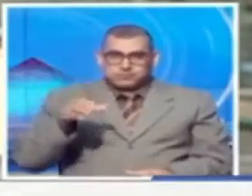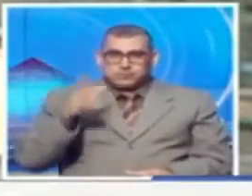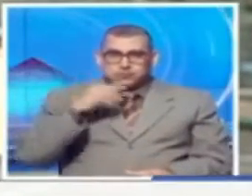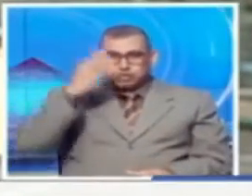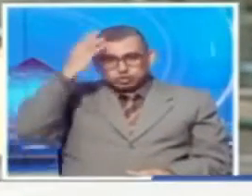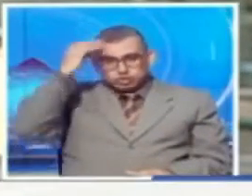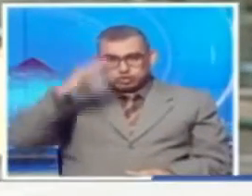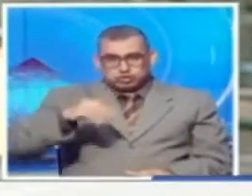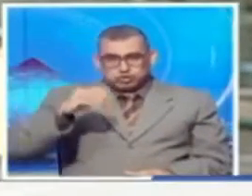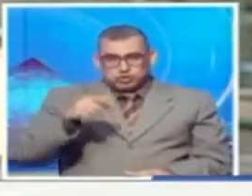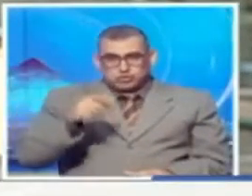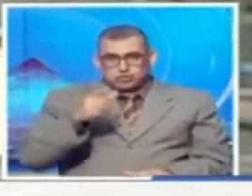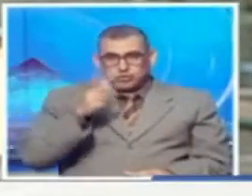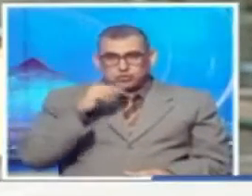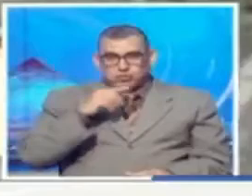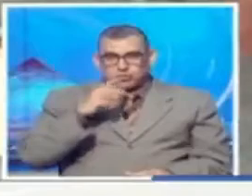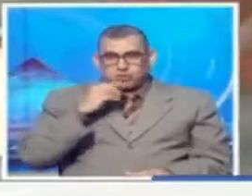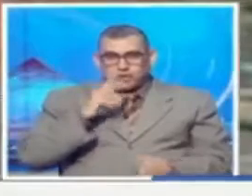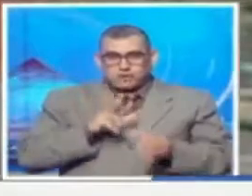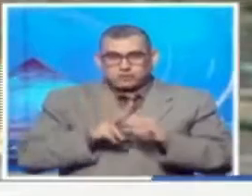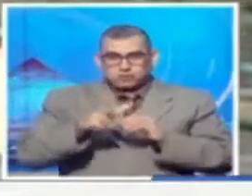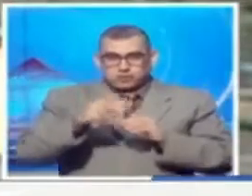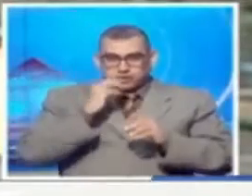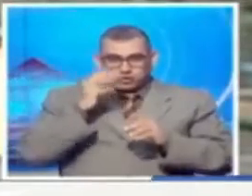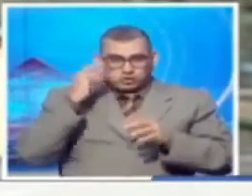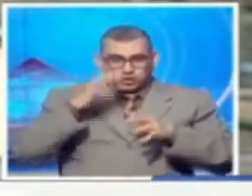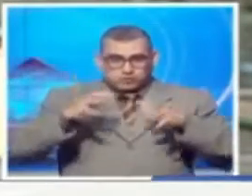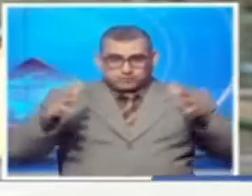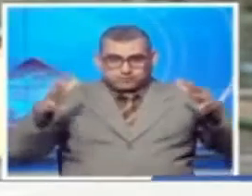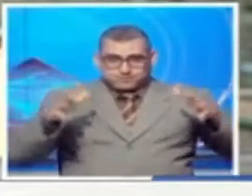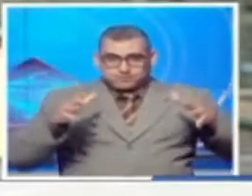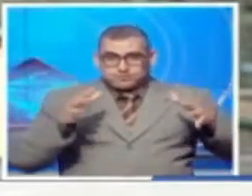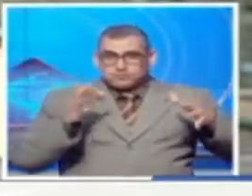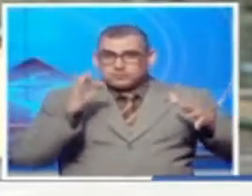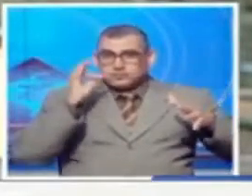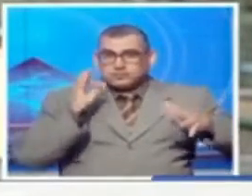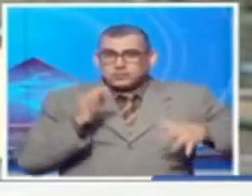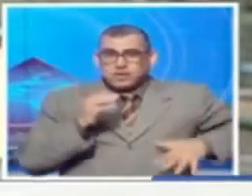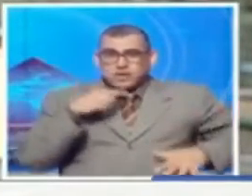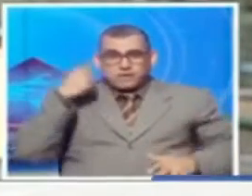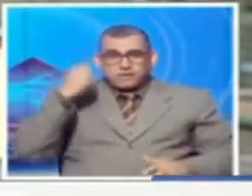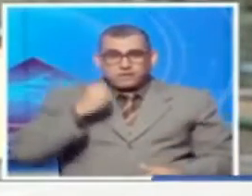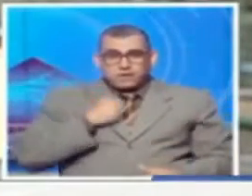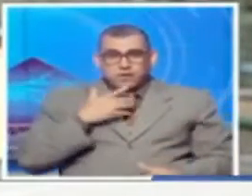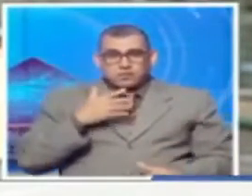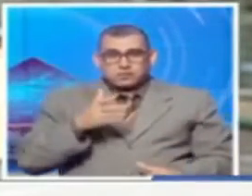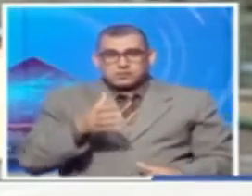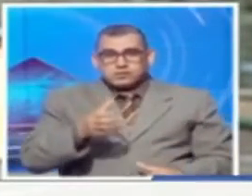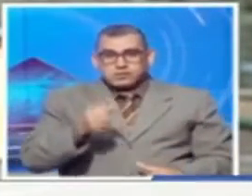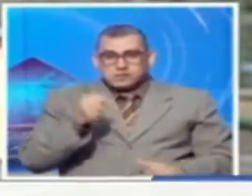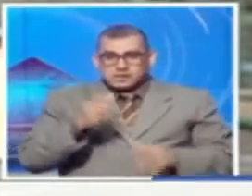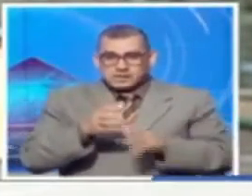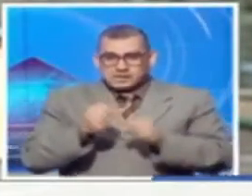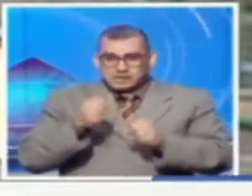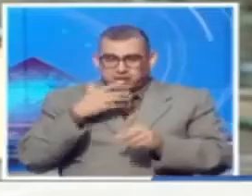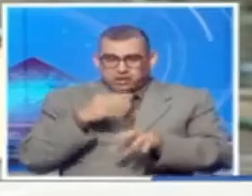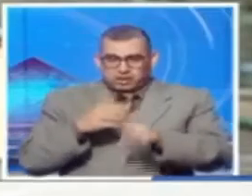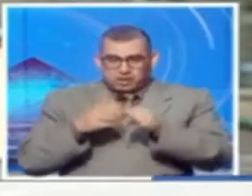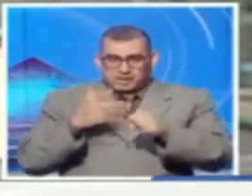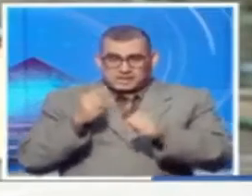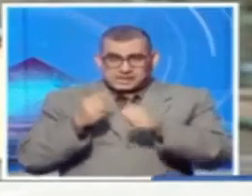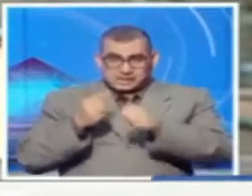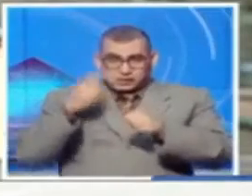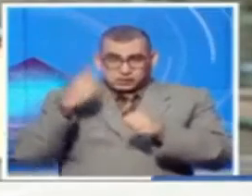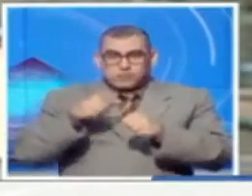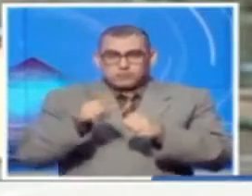للشعر والصوف والفرو بالنسبة للحيوانات، ان لو فكرنا نشده ما بيتشالش بسهولة معانا، فده دليل